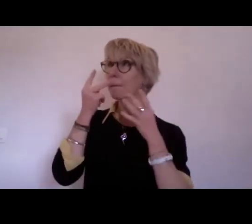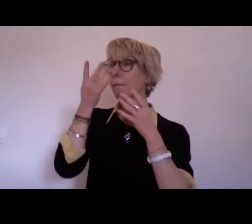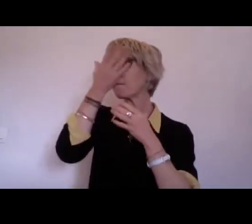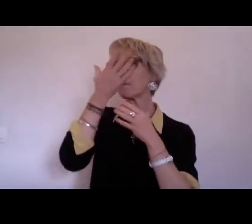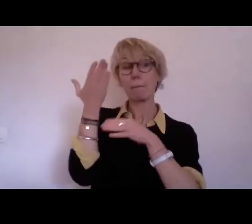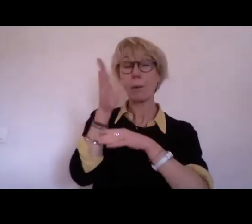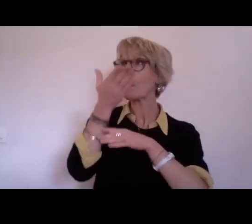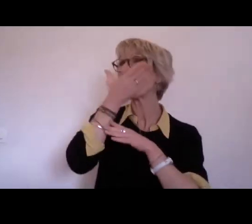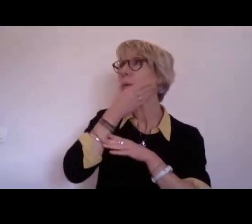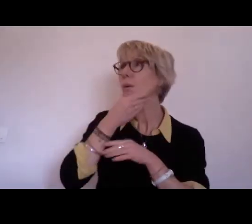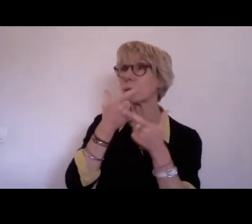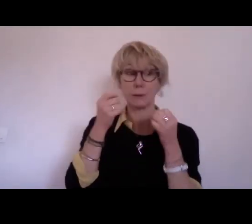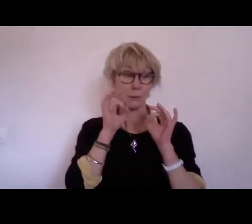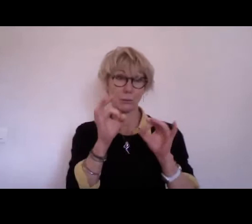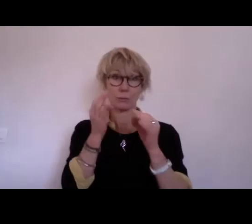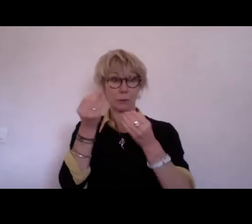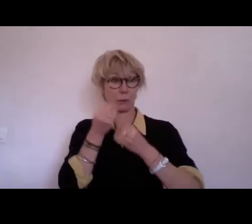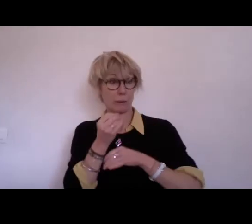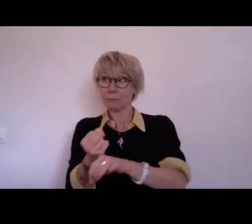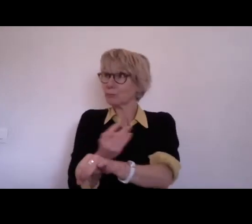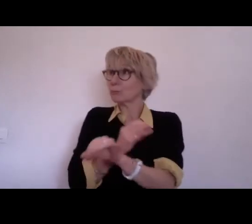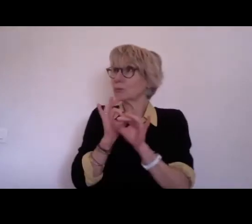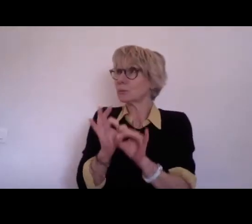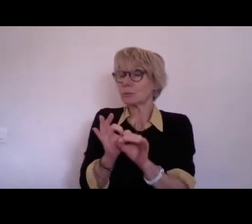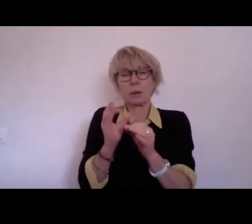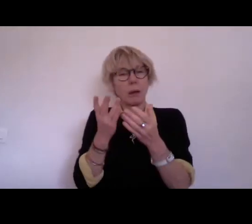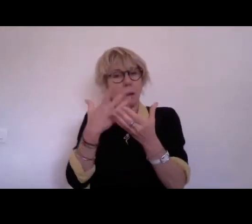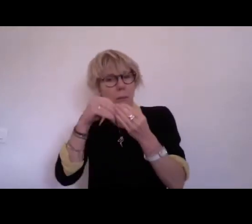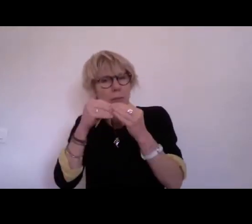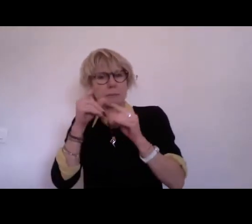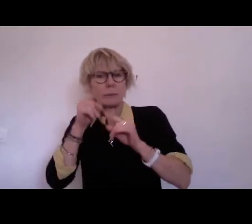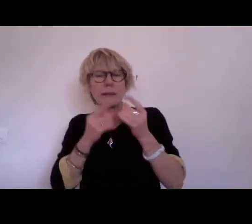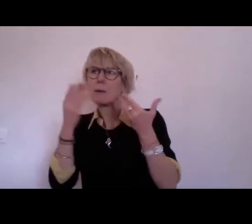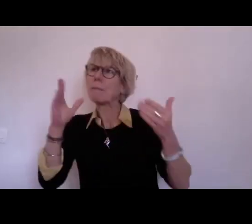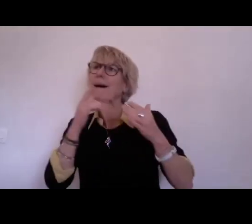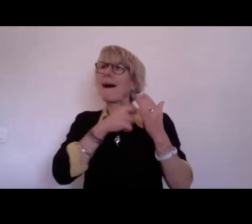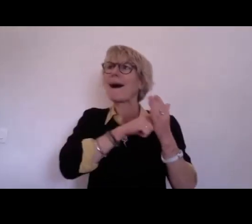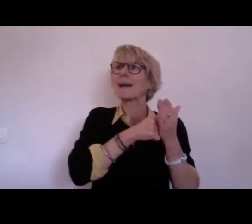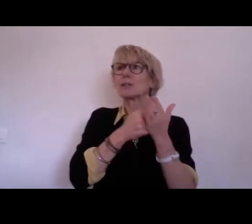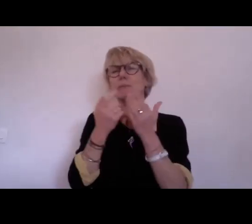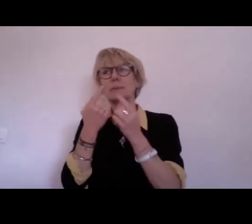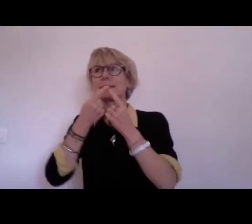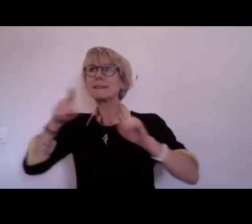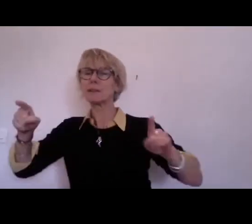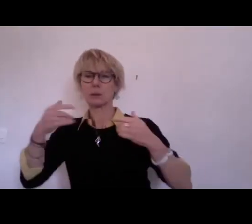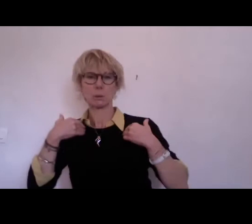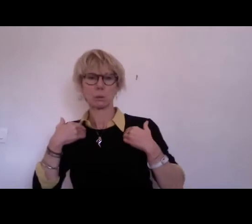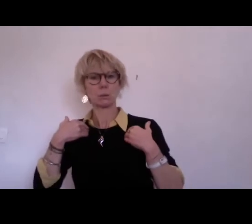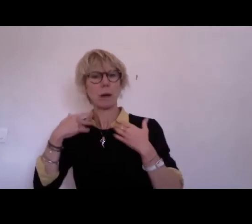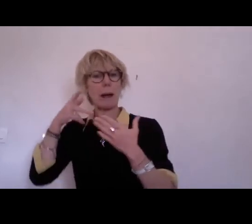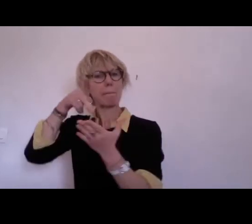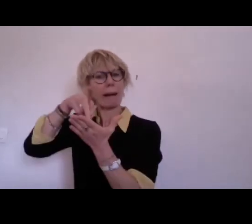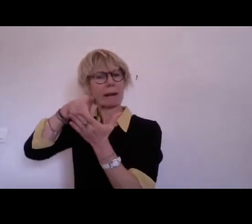simplement. Et on est aussi dans un autre contexte par rapport peut-être à Arcachon, c'est qu'on est à Paris et dans